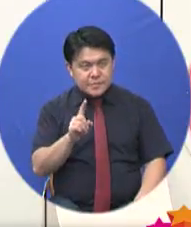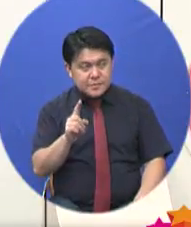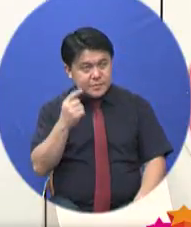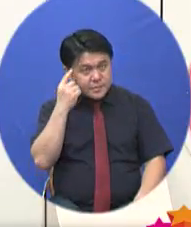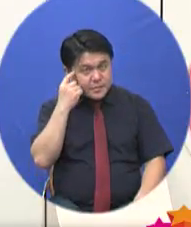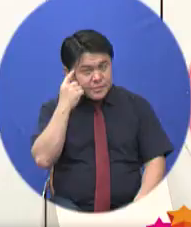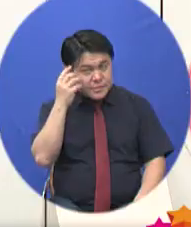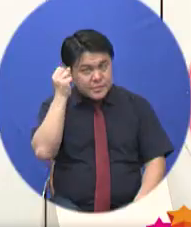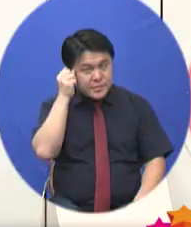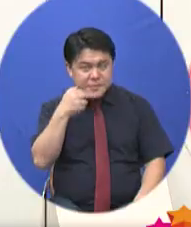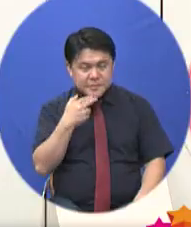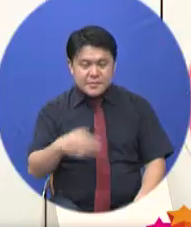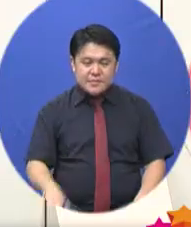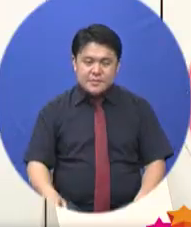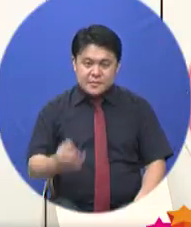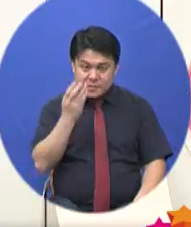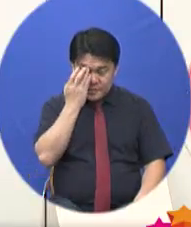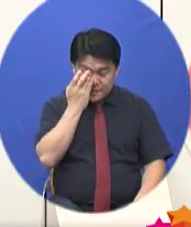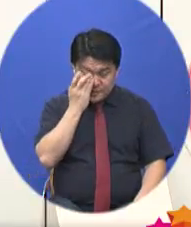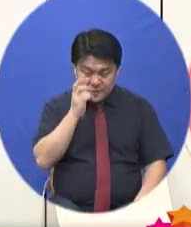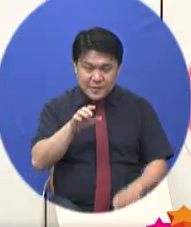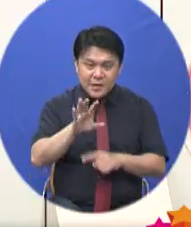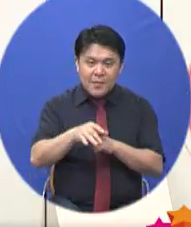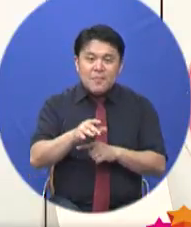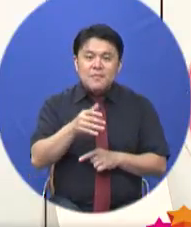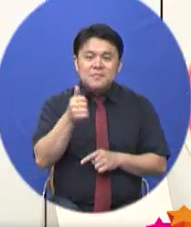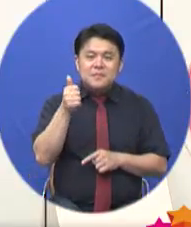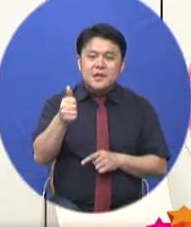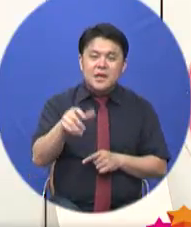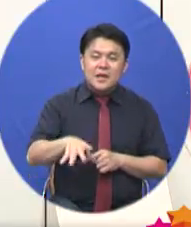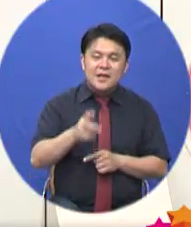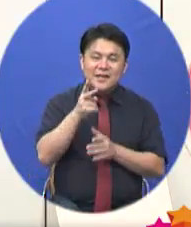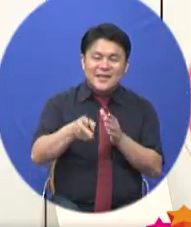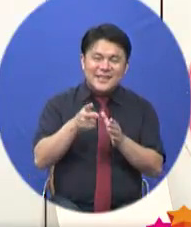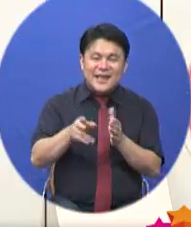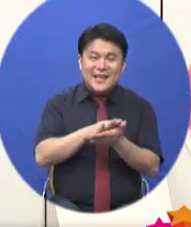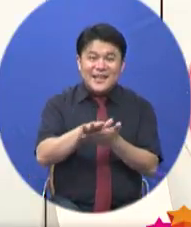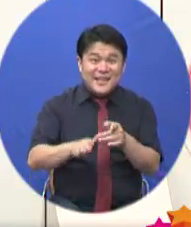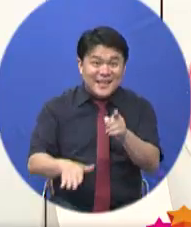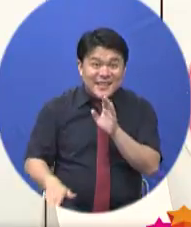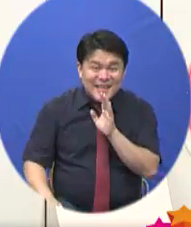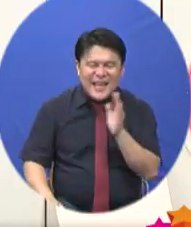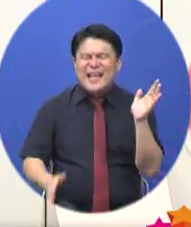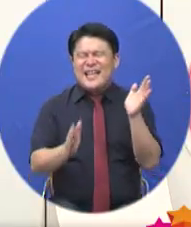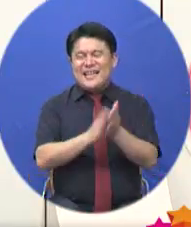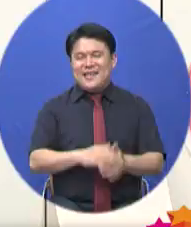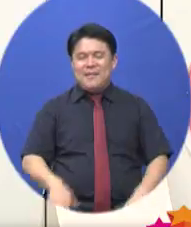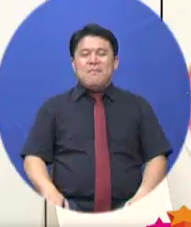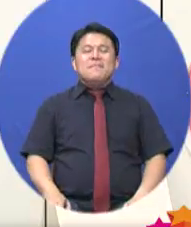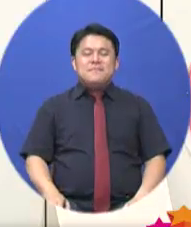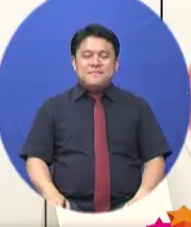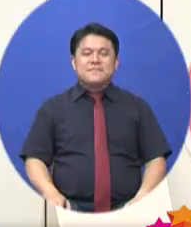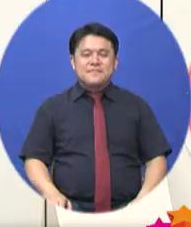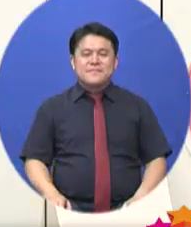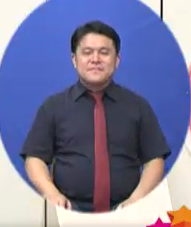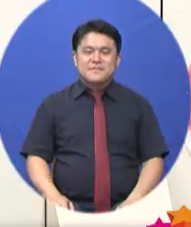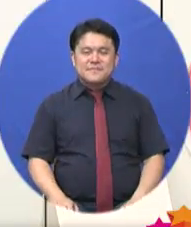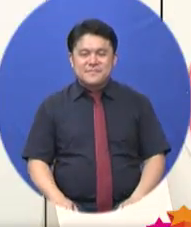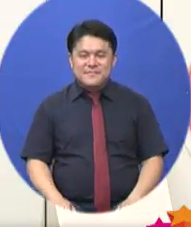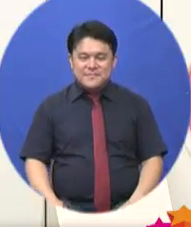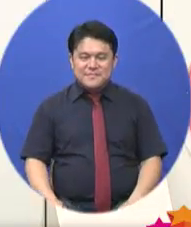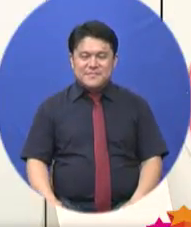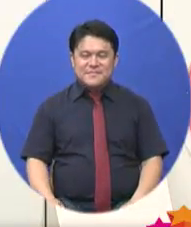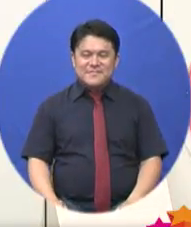예. 기억이 없네요. 시골 영감 처음 타는 기차놀이라. 아, 맞아요. 철로파는 아가씨와 신장이